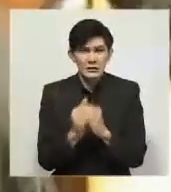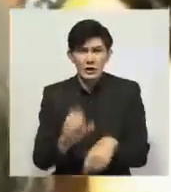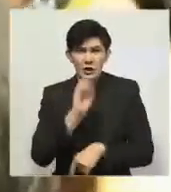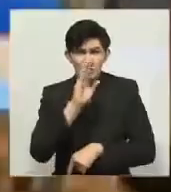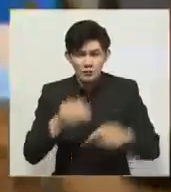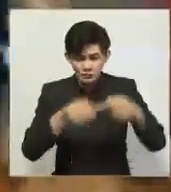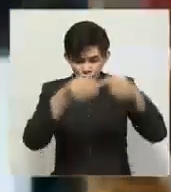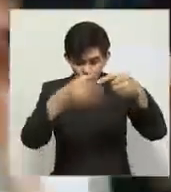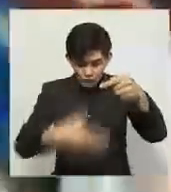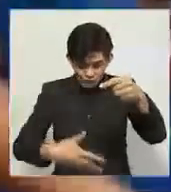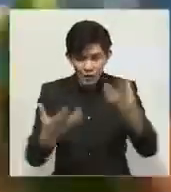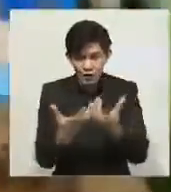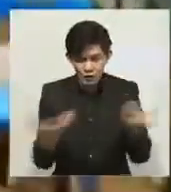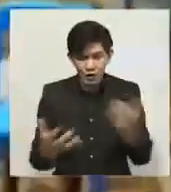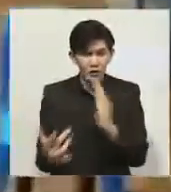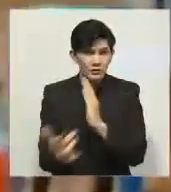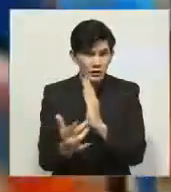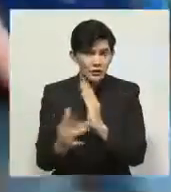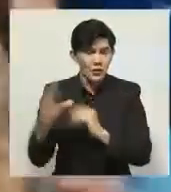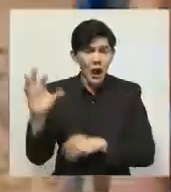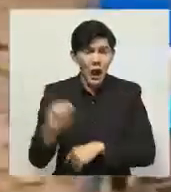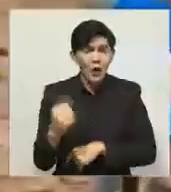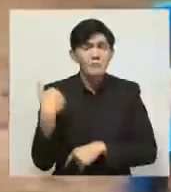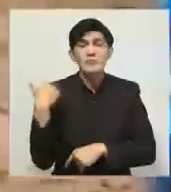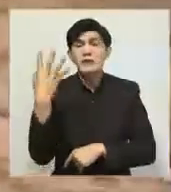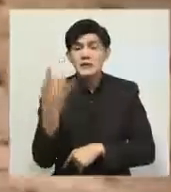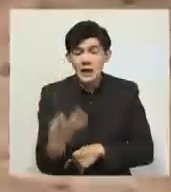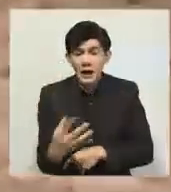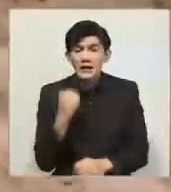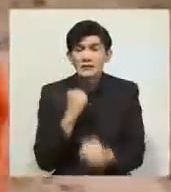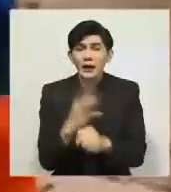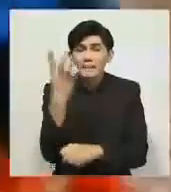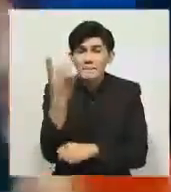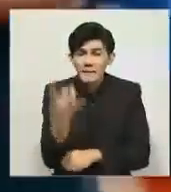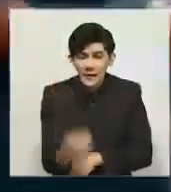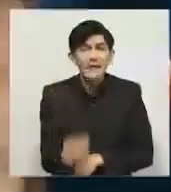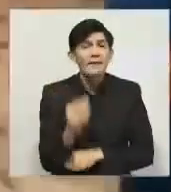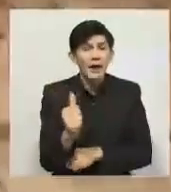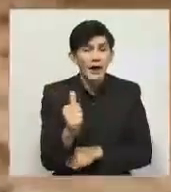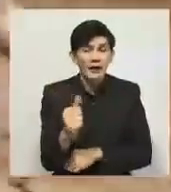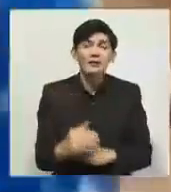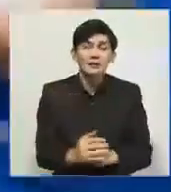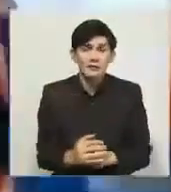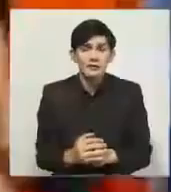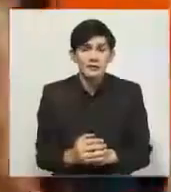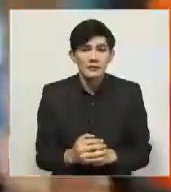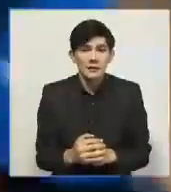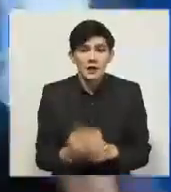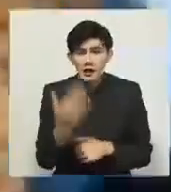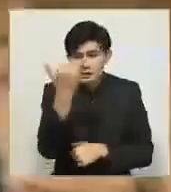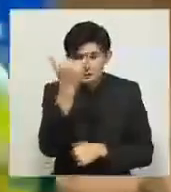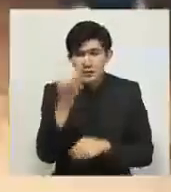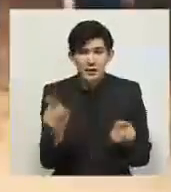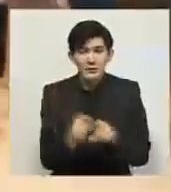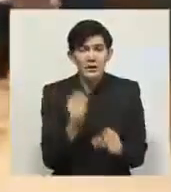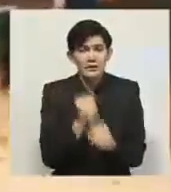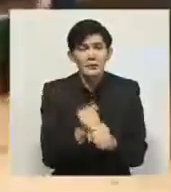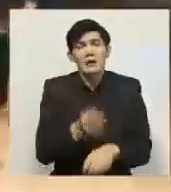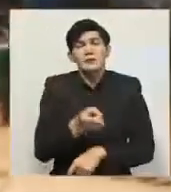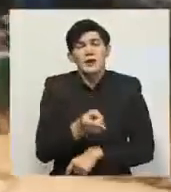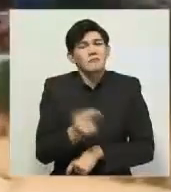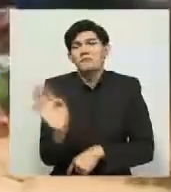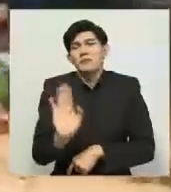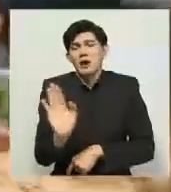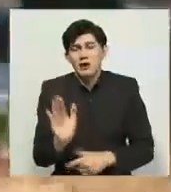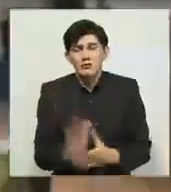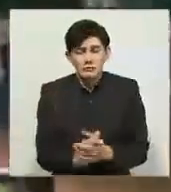งรายการอุปกรณ์เครื่องมือเทคโนโลยีที่นำมาว่ามีความสามารถในการปฏิบัติการอย่างไรบ้างเพื่อที่จะไม่ให้เกิดการทำงานที่ซ้ำซ้